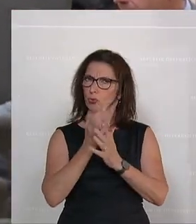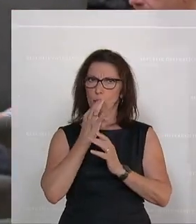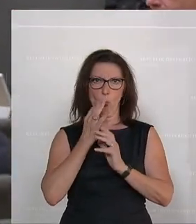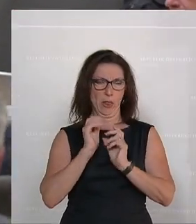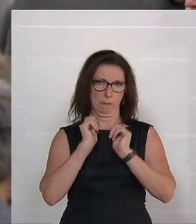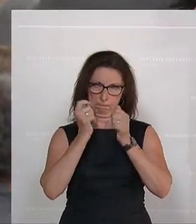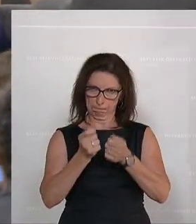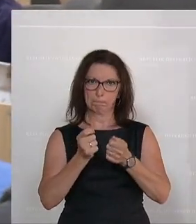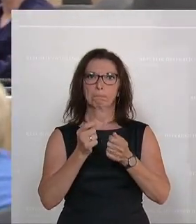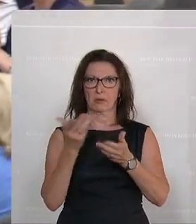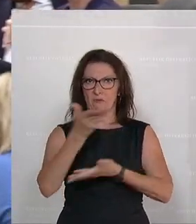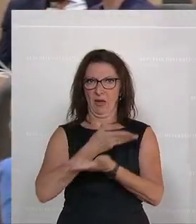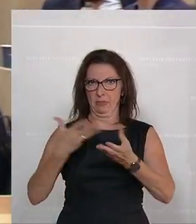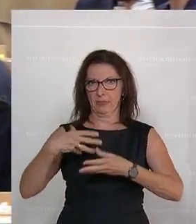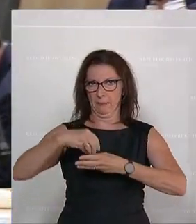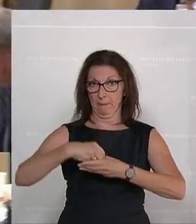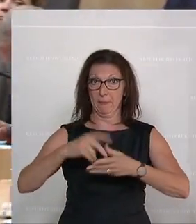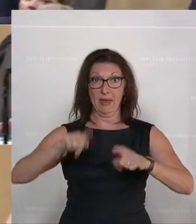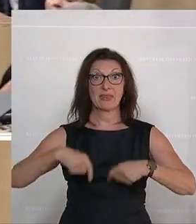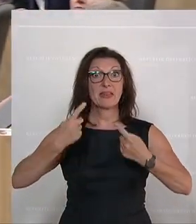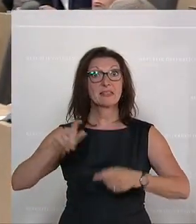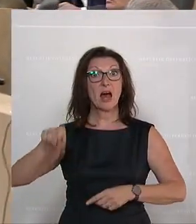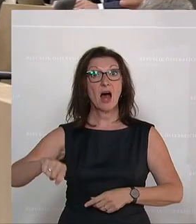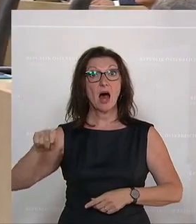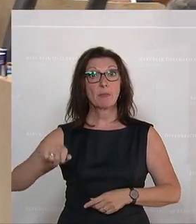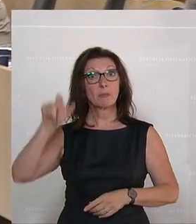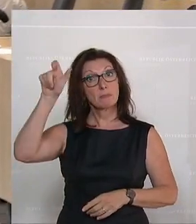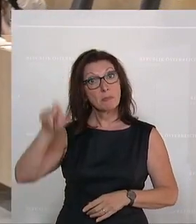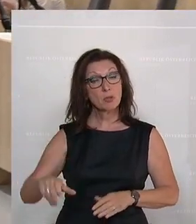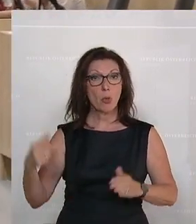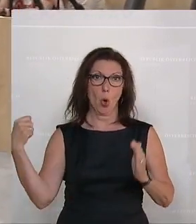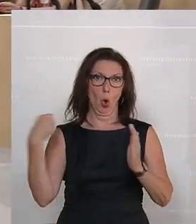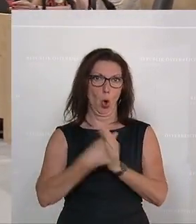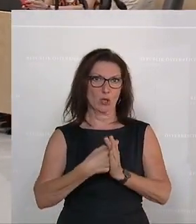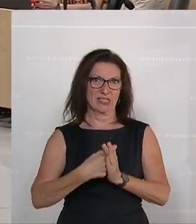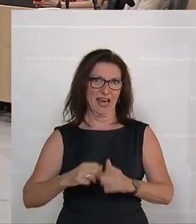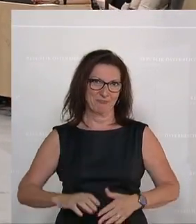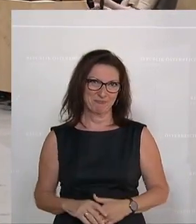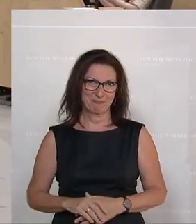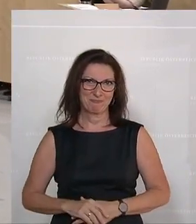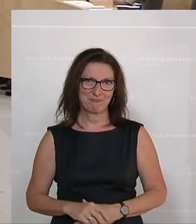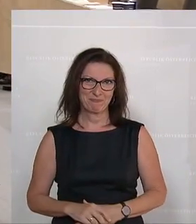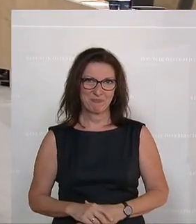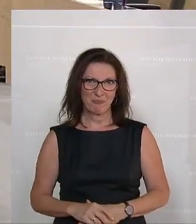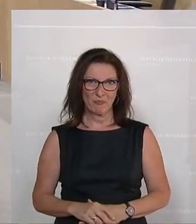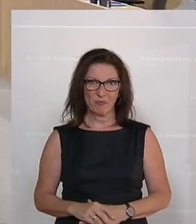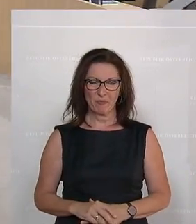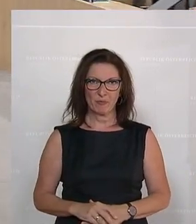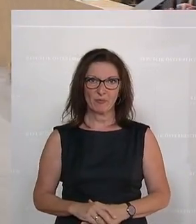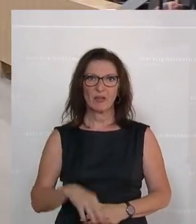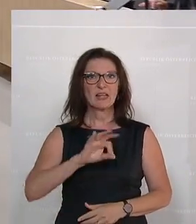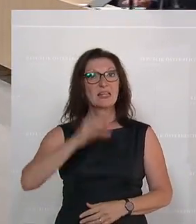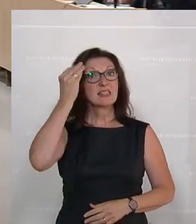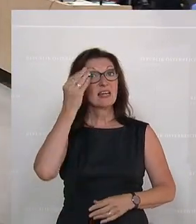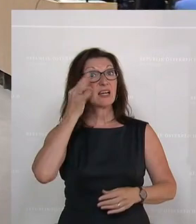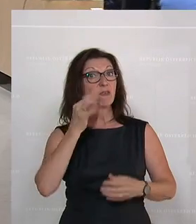außer etwa es geht um die mindest pensionistinnen und pensionisten scharf hrige die gibt es dafür den klima bonus wo jeder